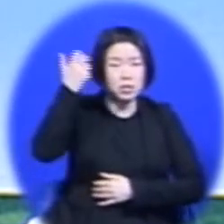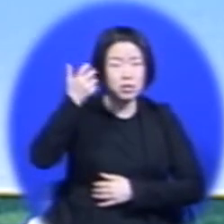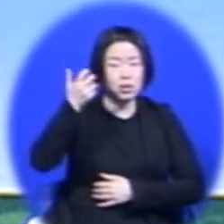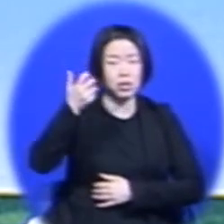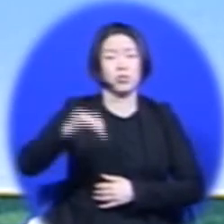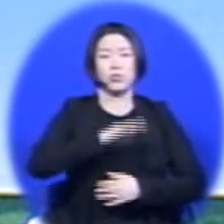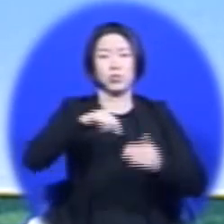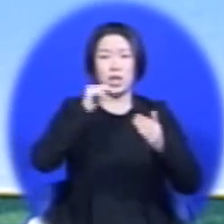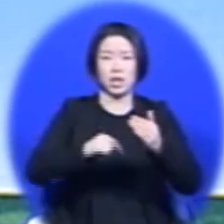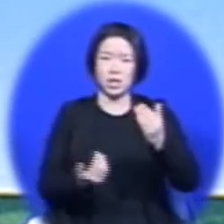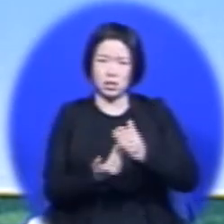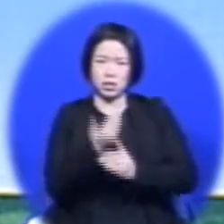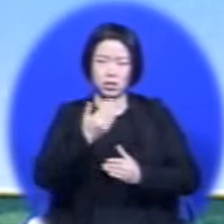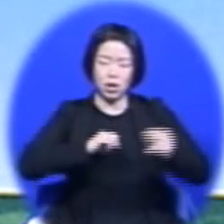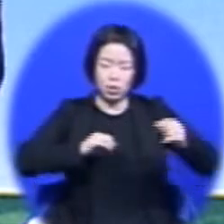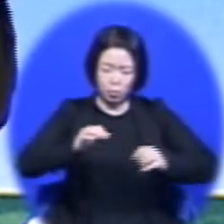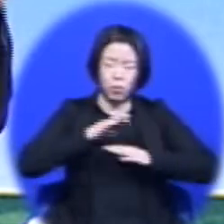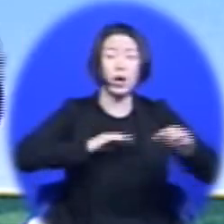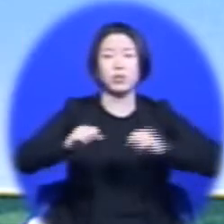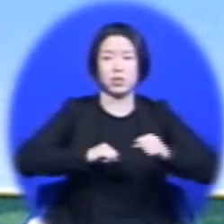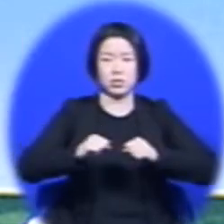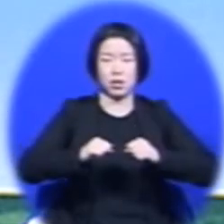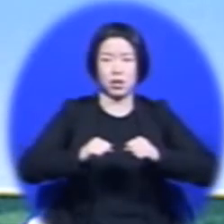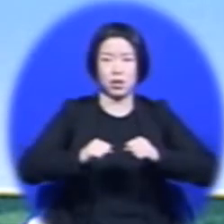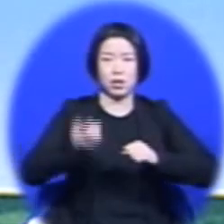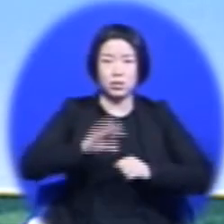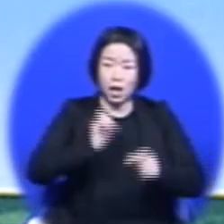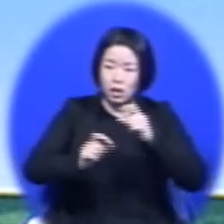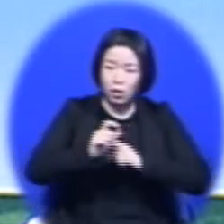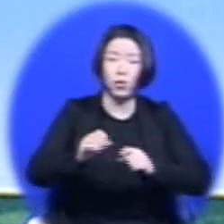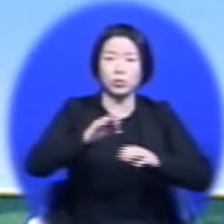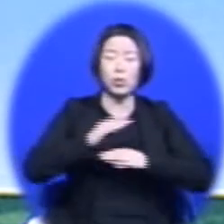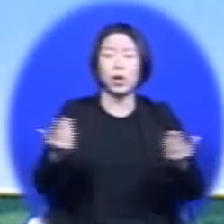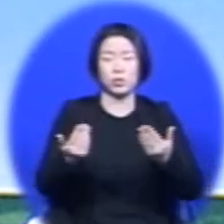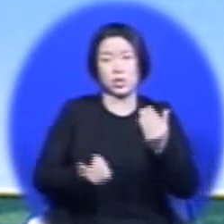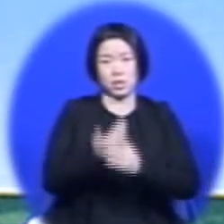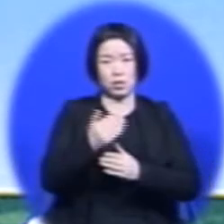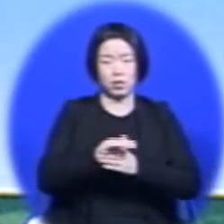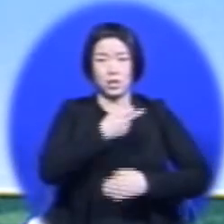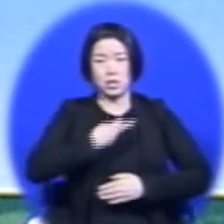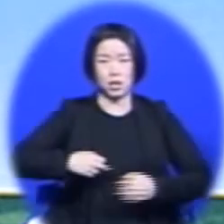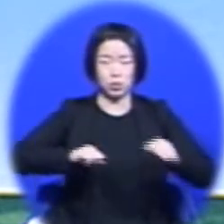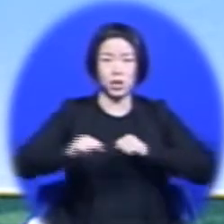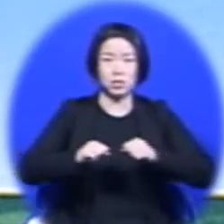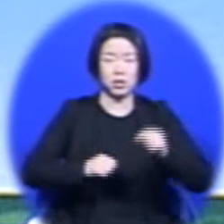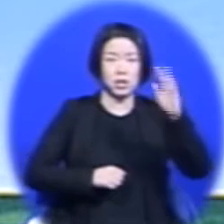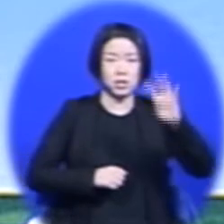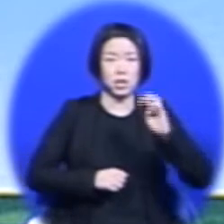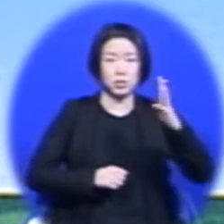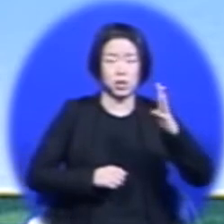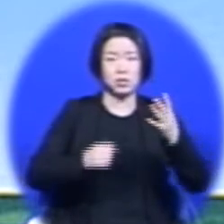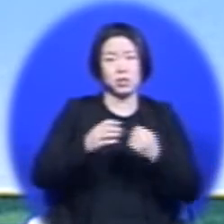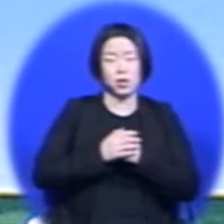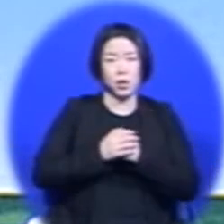일으키는 놀라운 역사입니다. 근데 더 놀라운 일이 일어났습니다. 사도행전 2장 44절에서 47절에